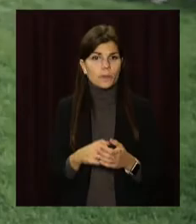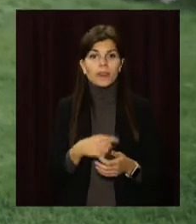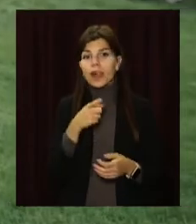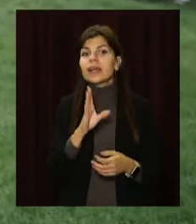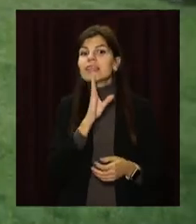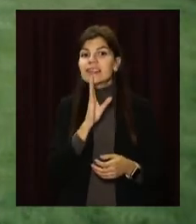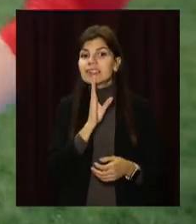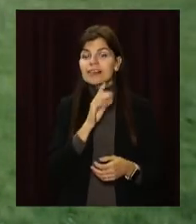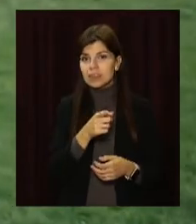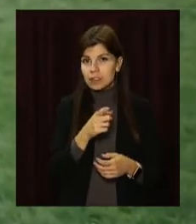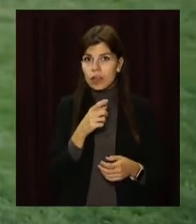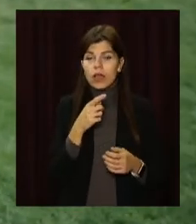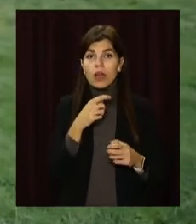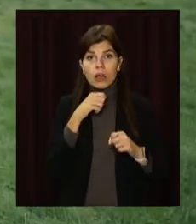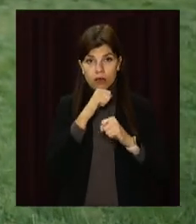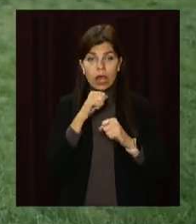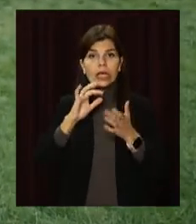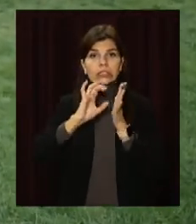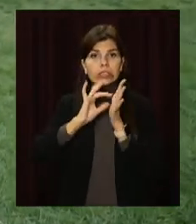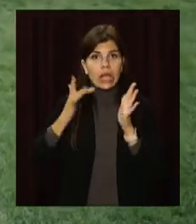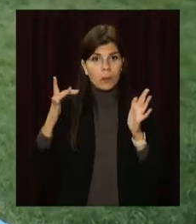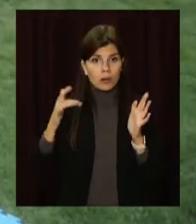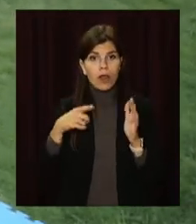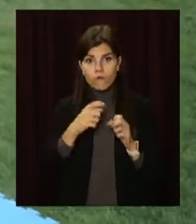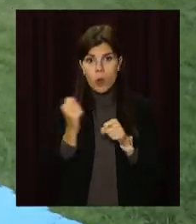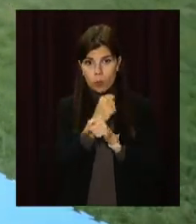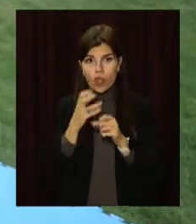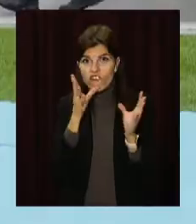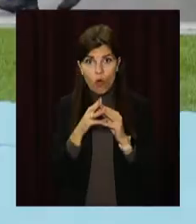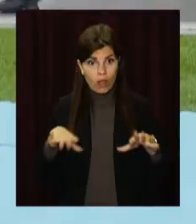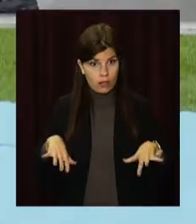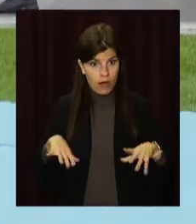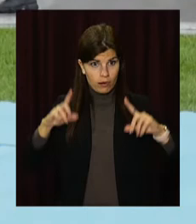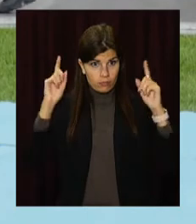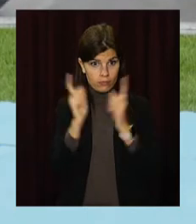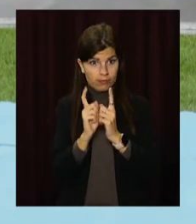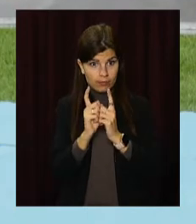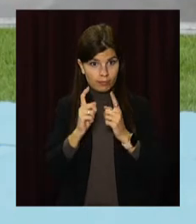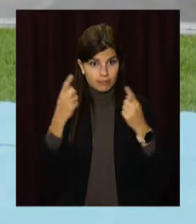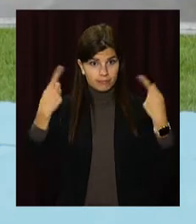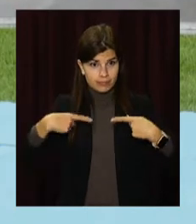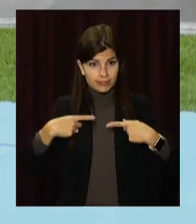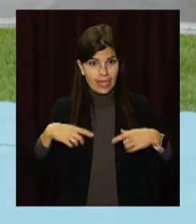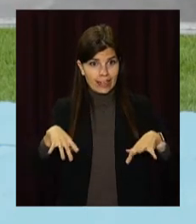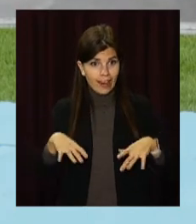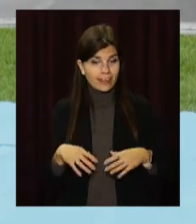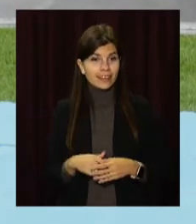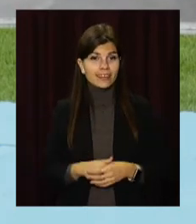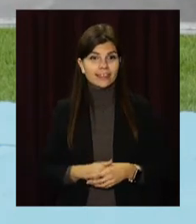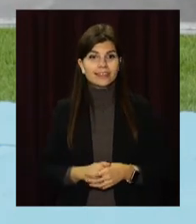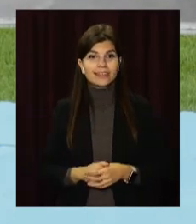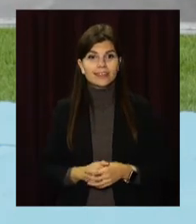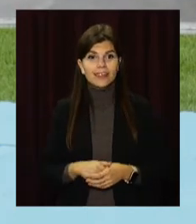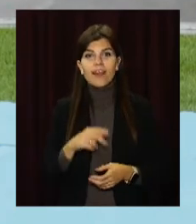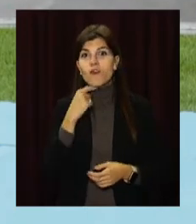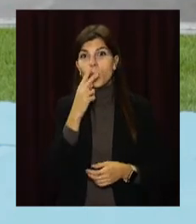призерка чемпіонату Європи з боксу, і на фесті вона б'ється зі своїм тренером. Подивіться на цю просто неймовірну